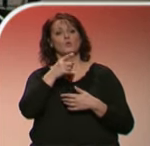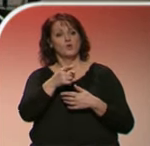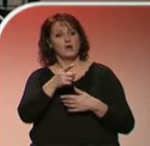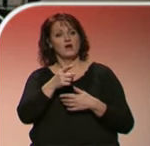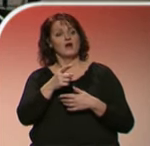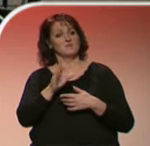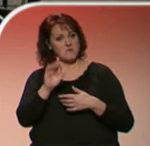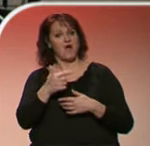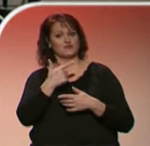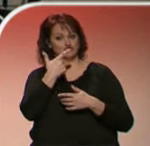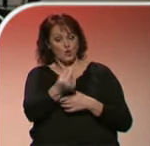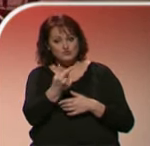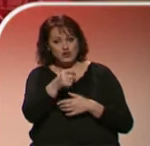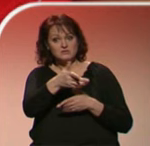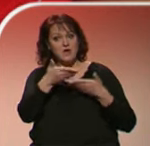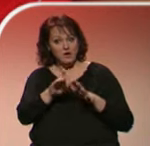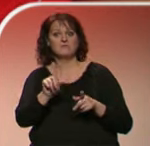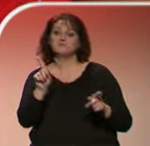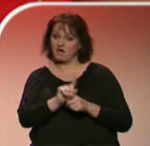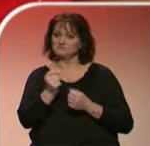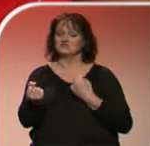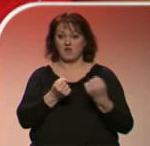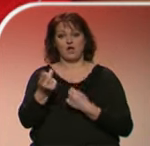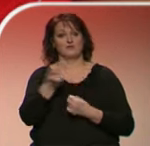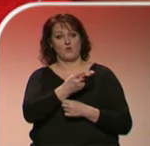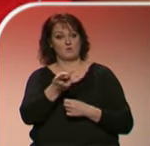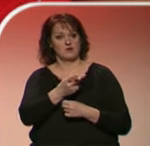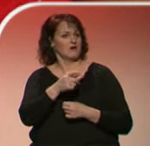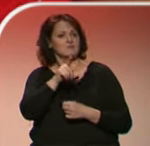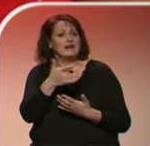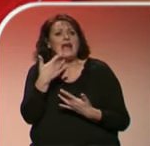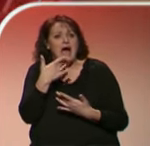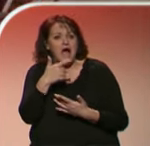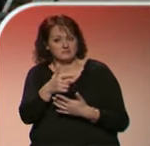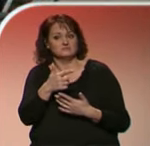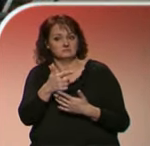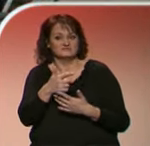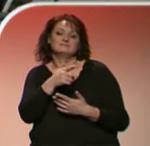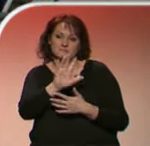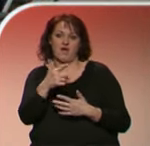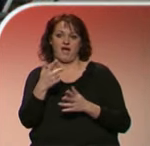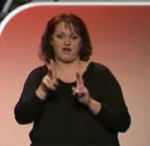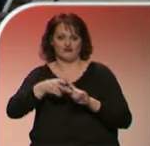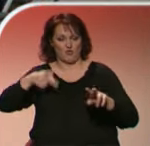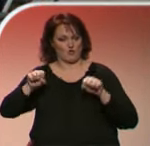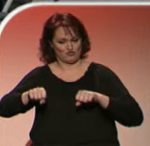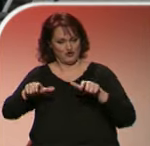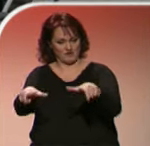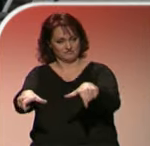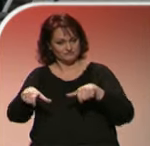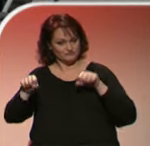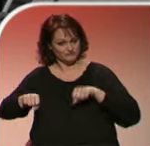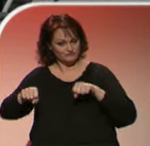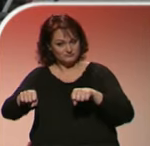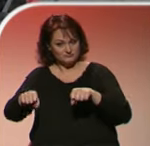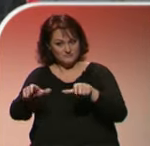s ročními holčičkami. Hmm. Úplně bravurně. A jaké má? Jednu má na zádech? A tak má teda ten dvojkočárek. Ano. Teď jsme měli vlastně i